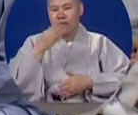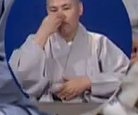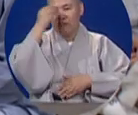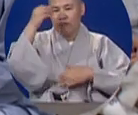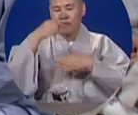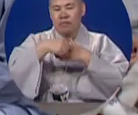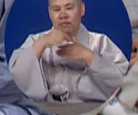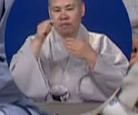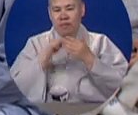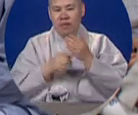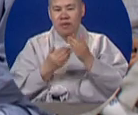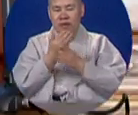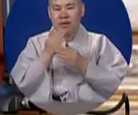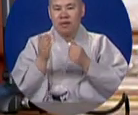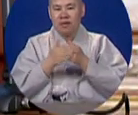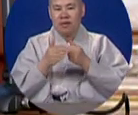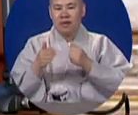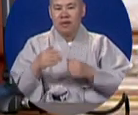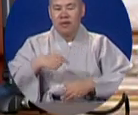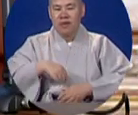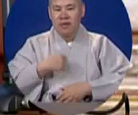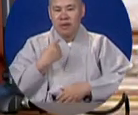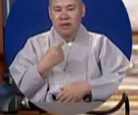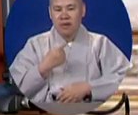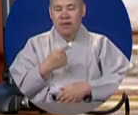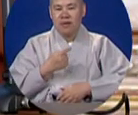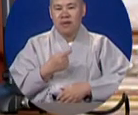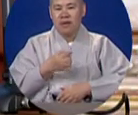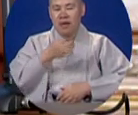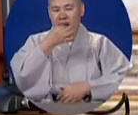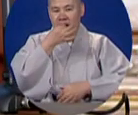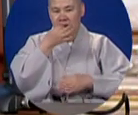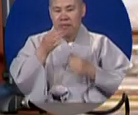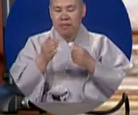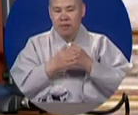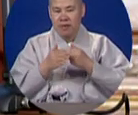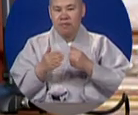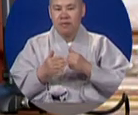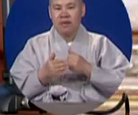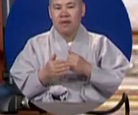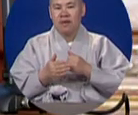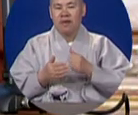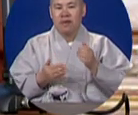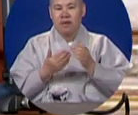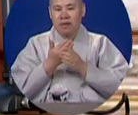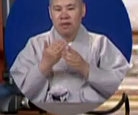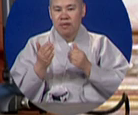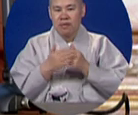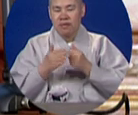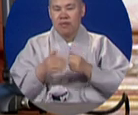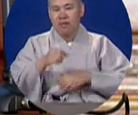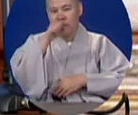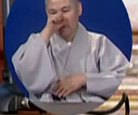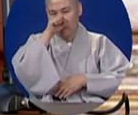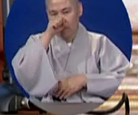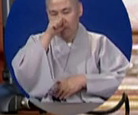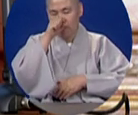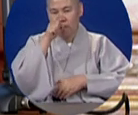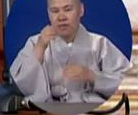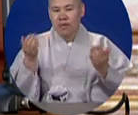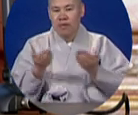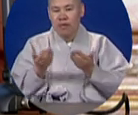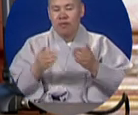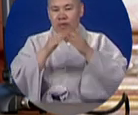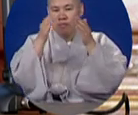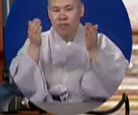때문에 자기에게 집착하는 데서 나온다 이거예요 그러니까 좋은 것은 전부